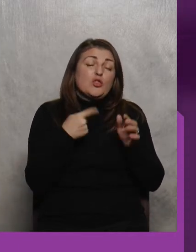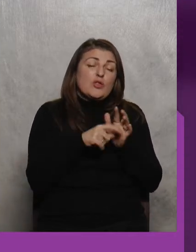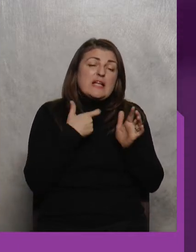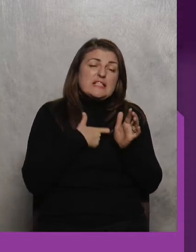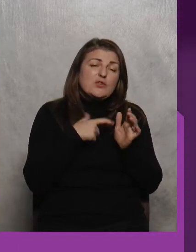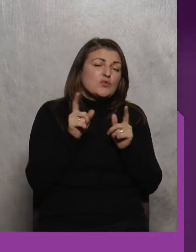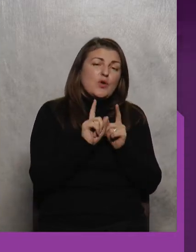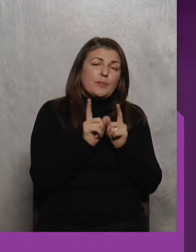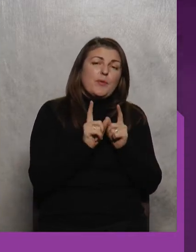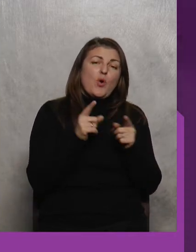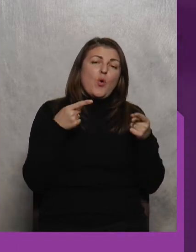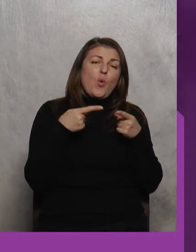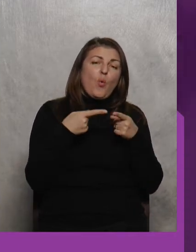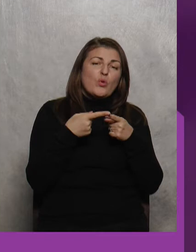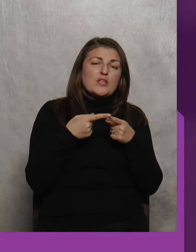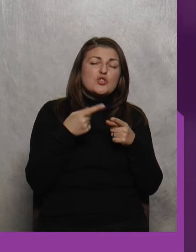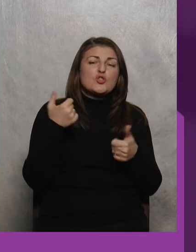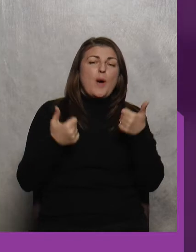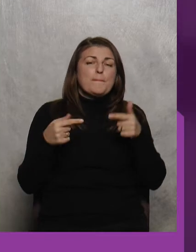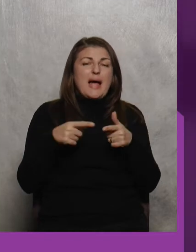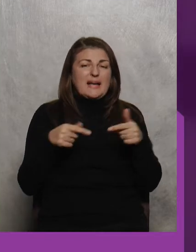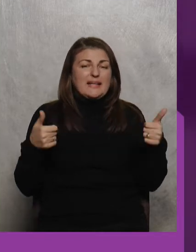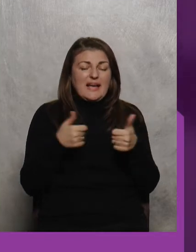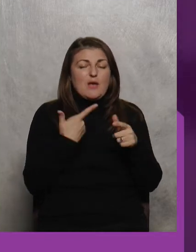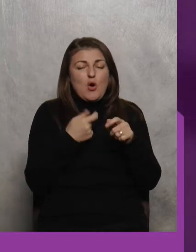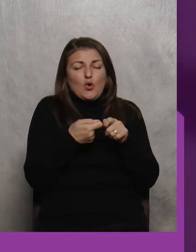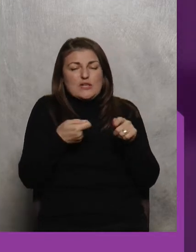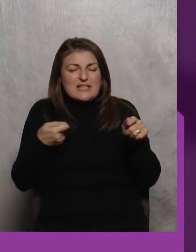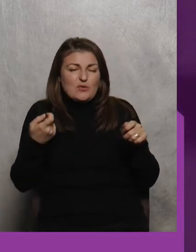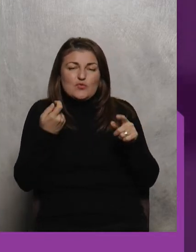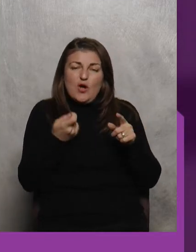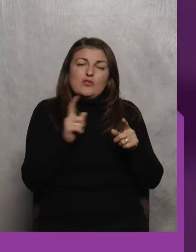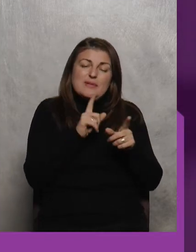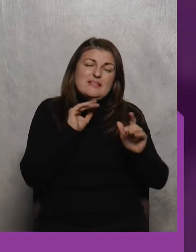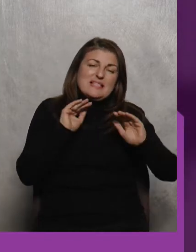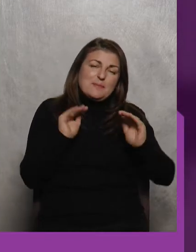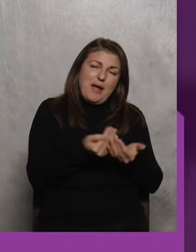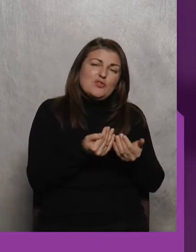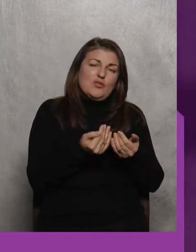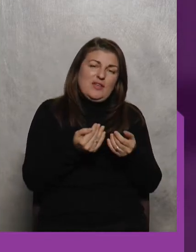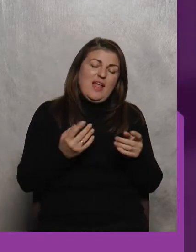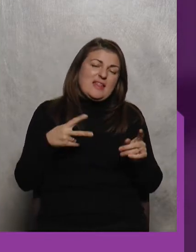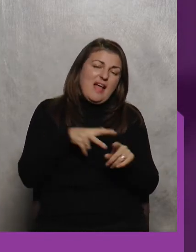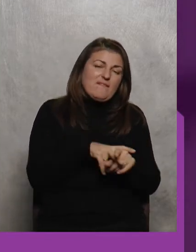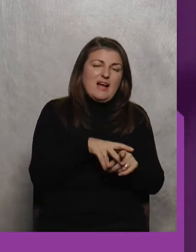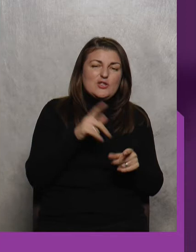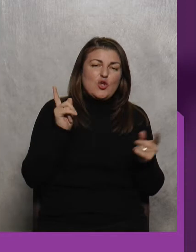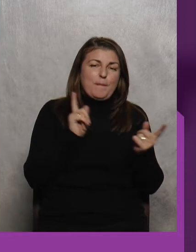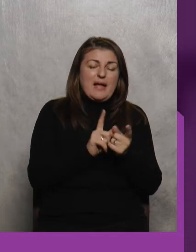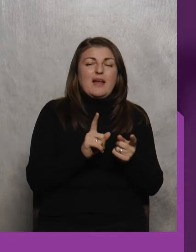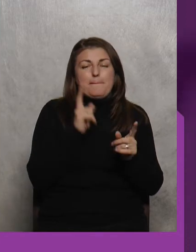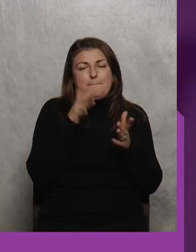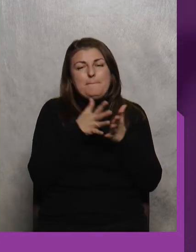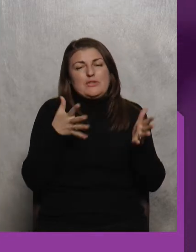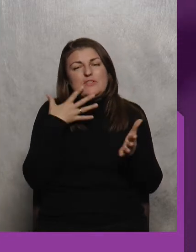щоб кут суперника розтягнути хоч чуть-чуть і, відповідно, зменшити навалу суперника і, відповідно, потім